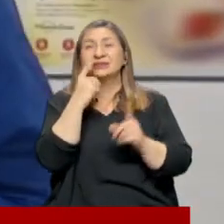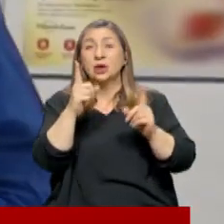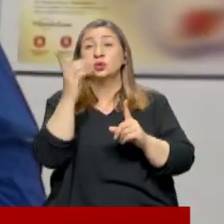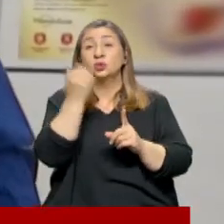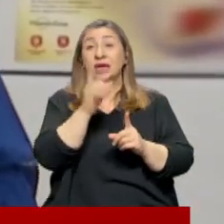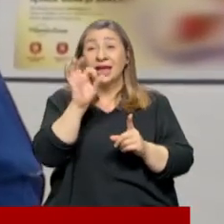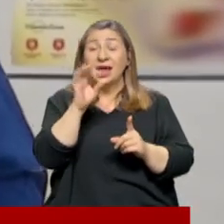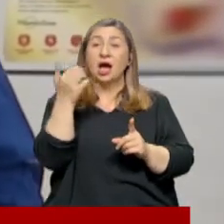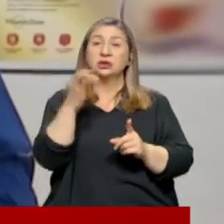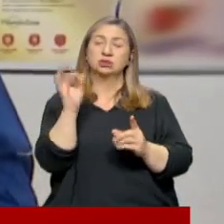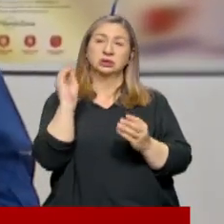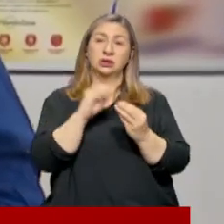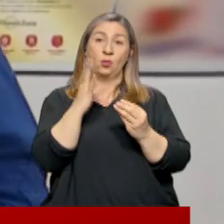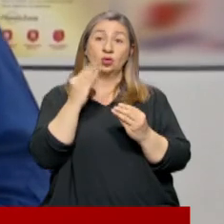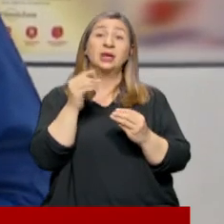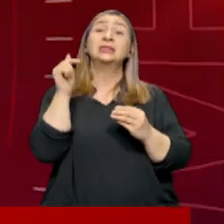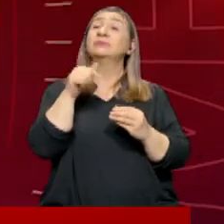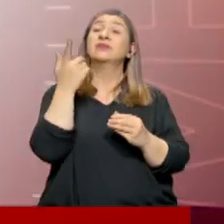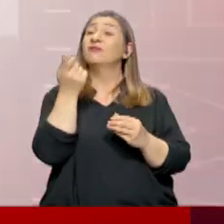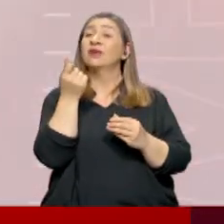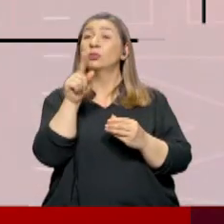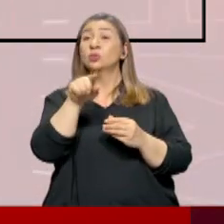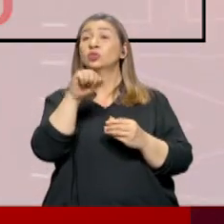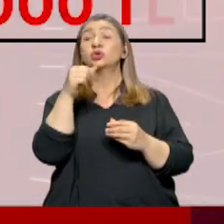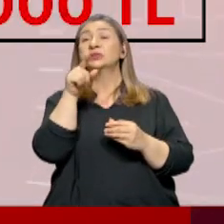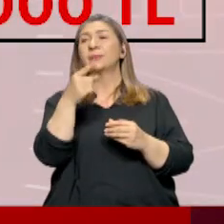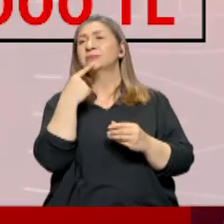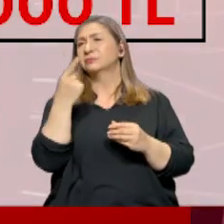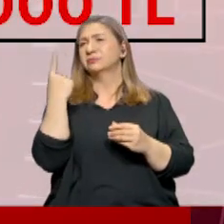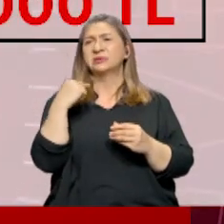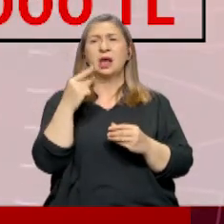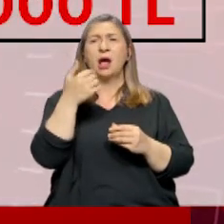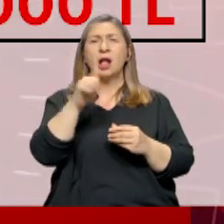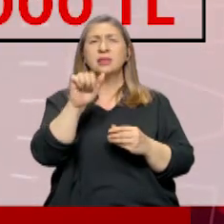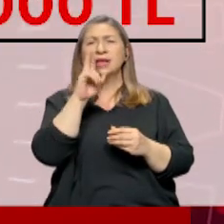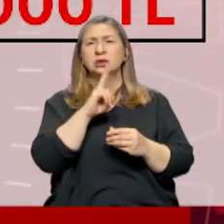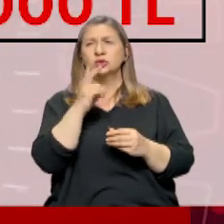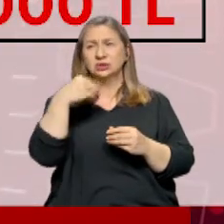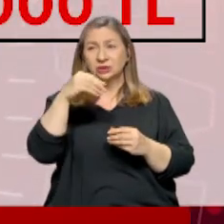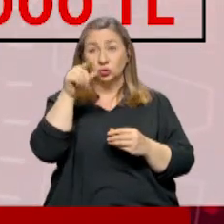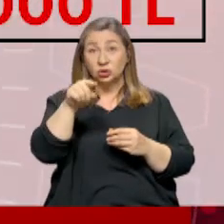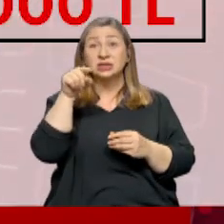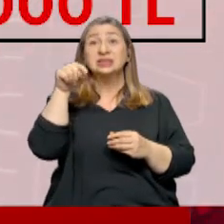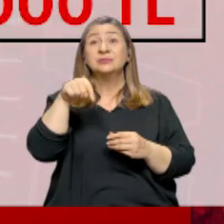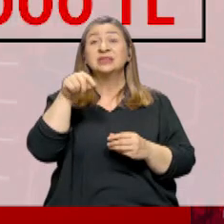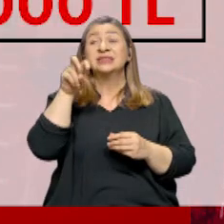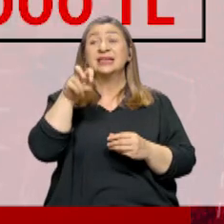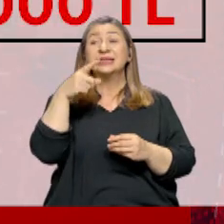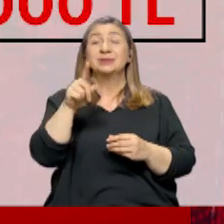%60 arasında zam geldi. Gelelim fiyatlara. Bu buzdolabı geçen yıl 6200 liraya satılırken